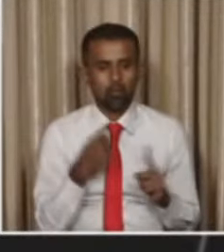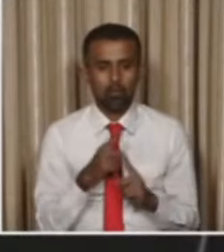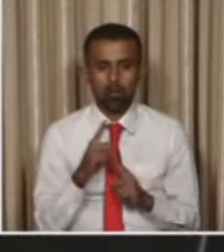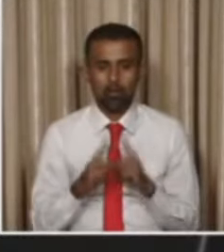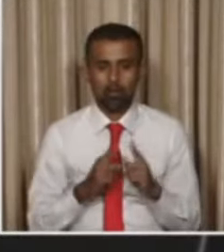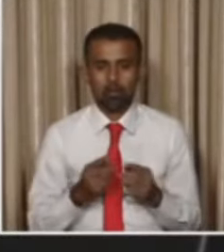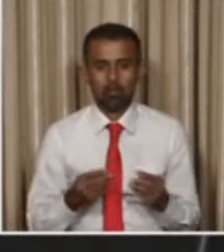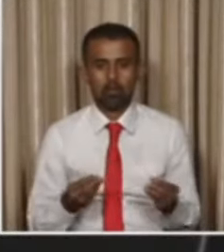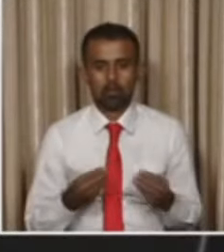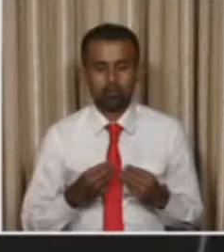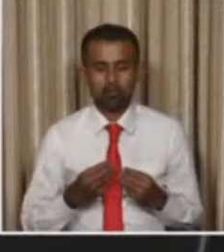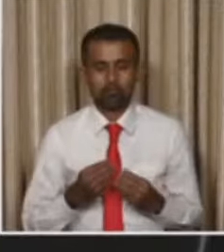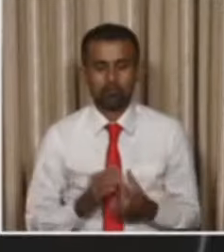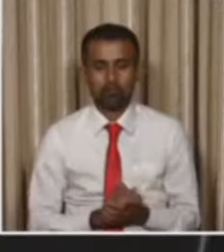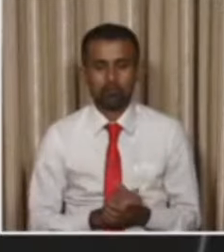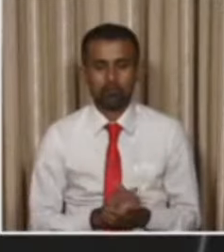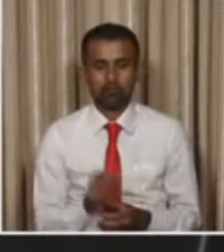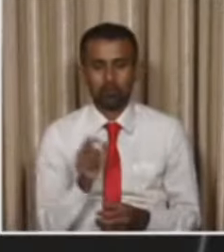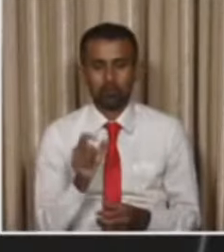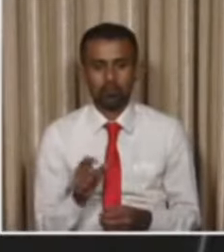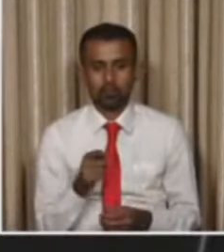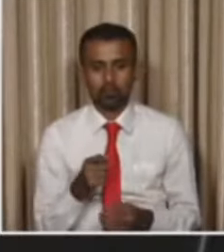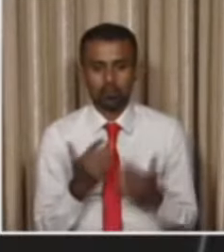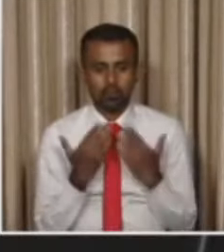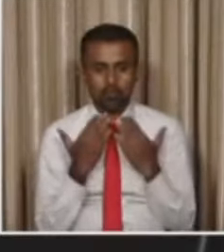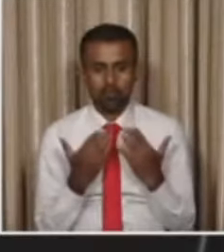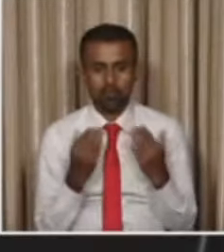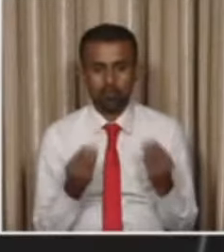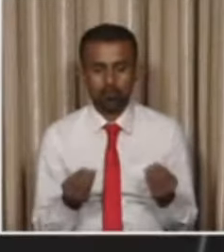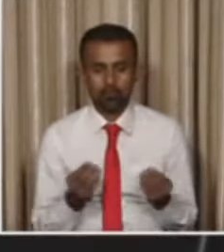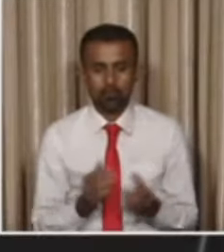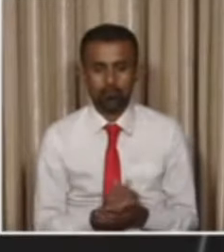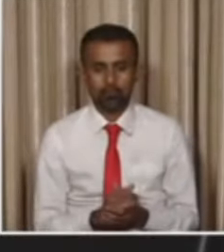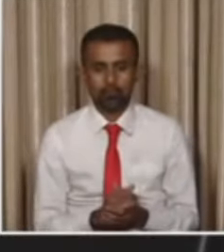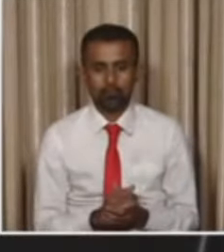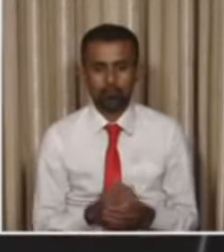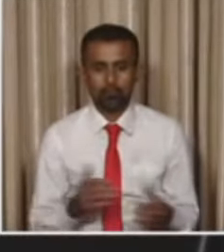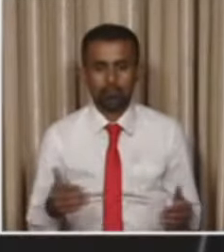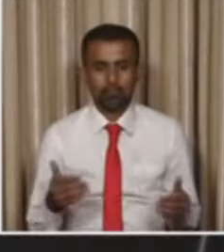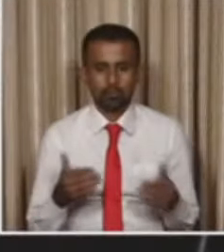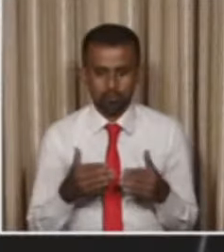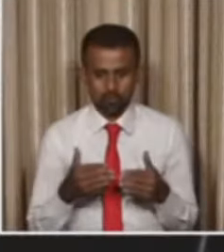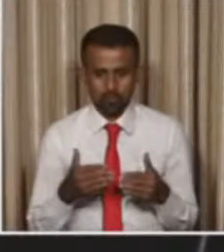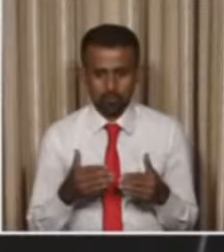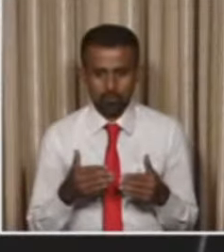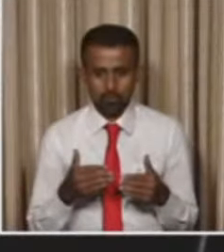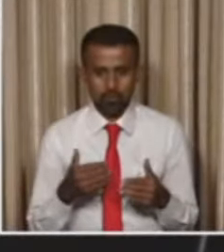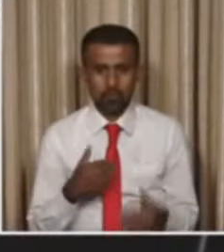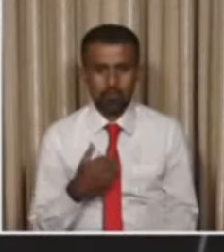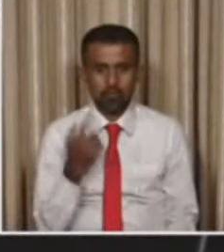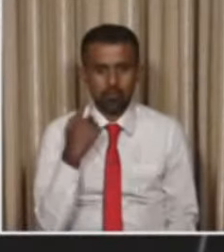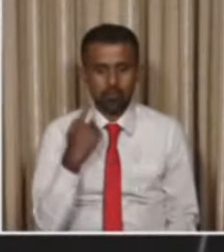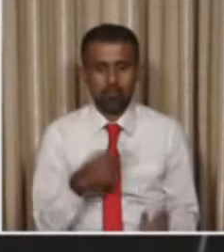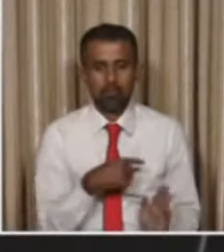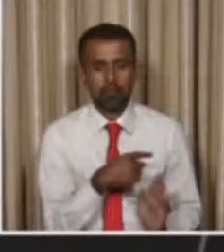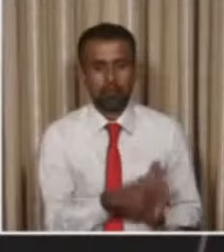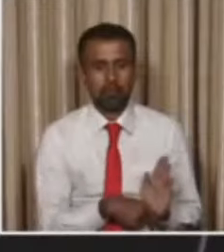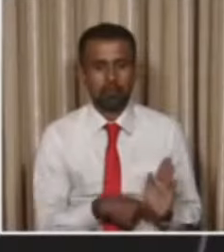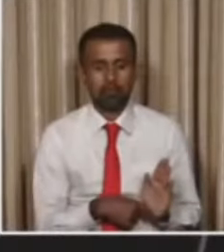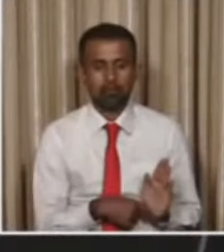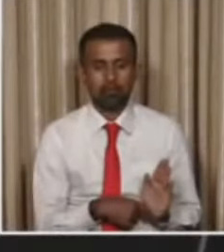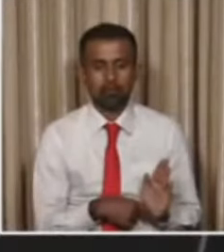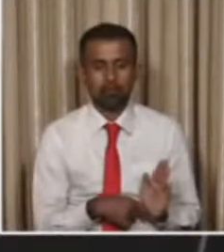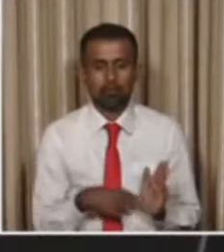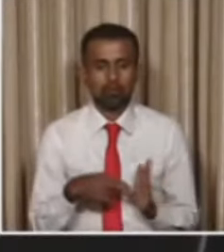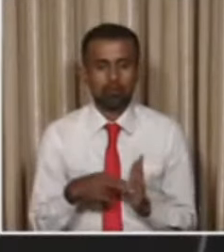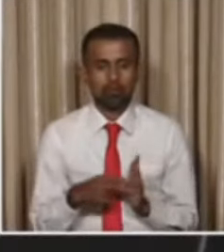ලැබීම ගැන ඔබතුමාට ස්තුතිවන්ත වෙනවා. අද අපි දන්නවා අපේ රටේ